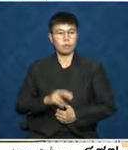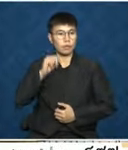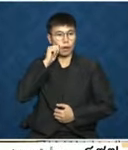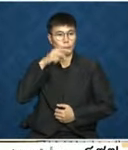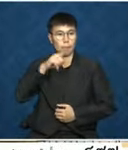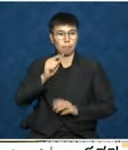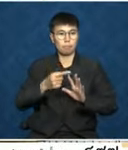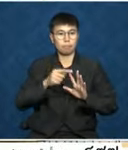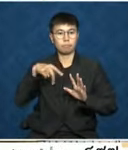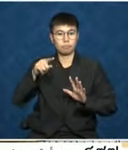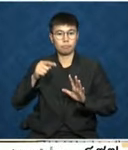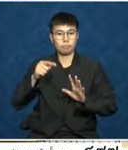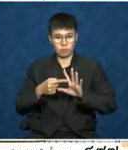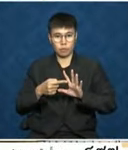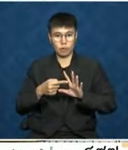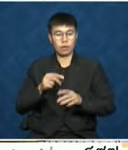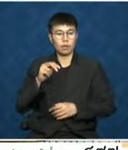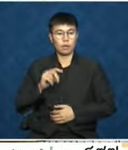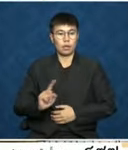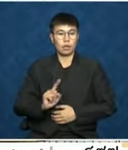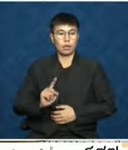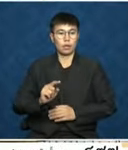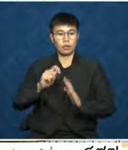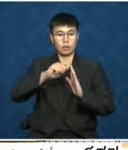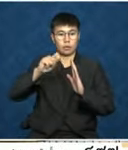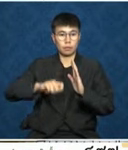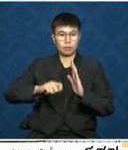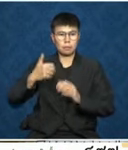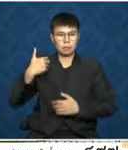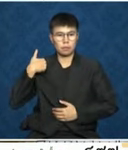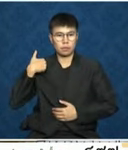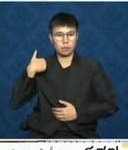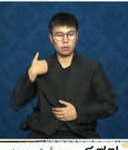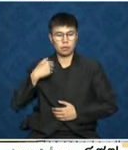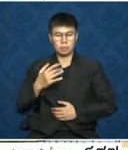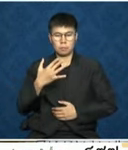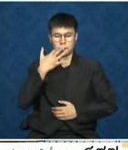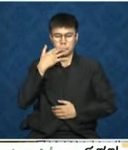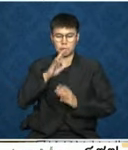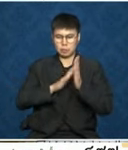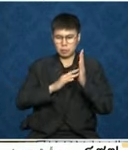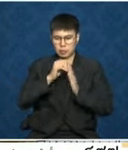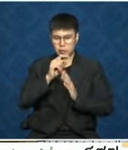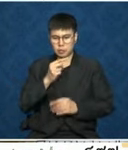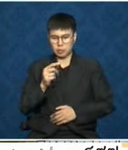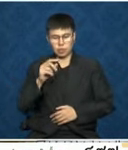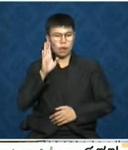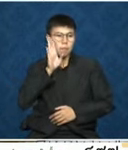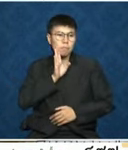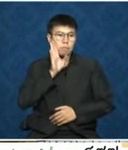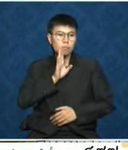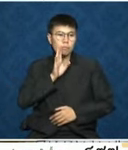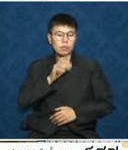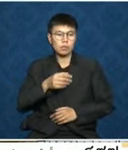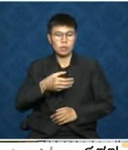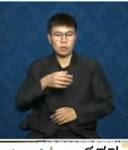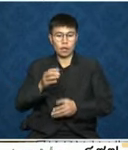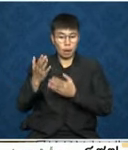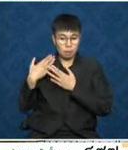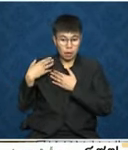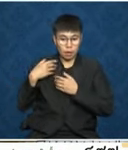บ้านที่เอ่อในพื้นที่นครสีมาเขต 9นั้นมีกลิ่นมีสีนะครับแล้วก็ไม่สามารถที่จะใช้อุปโภคบริโภคได้นะครับมี